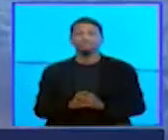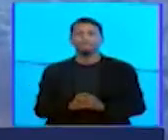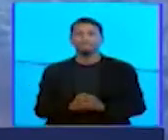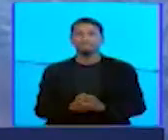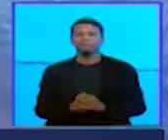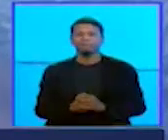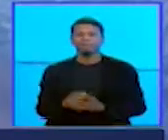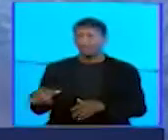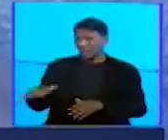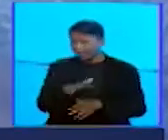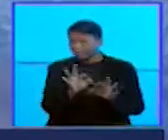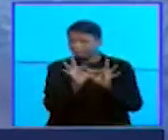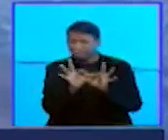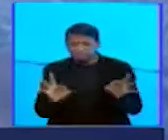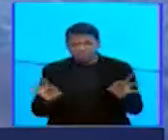Air bersih